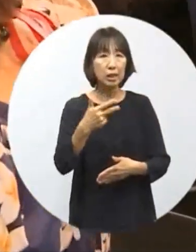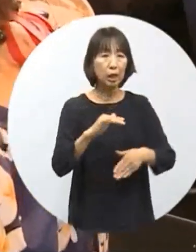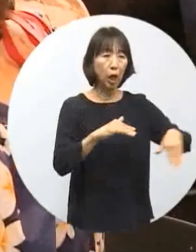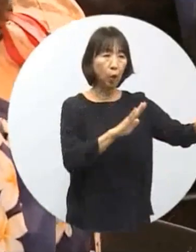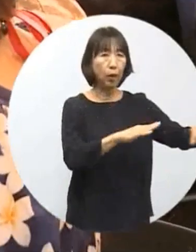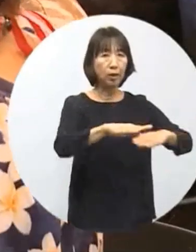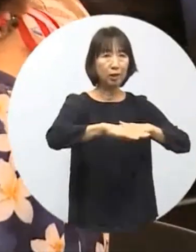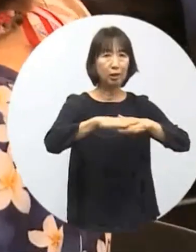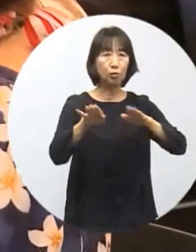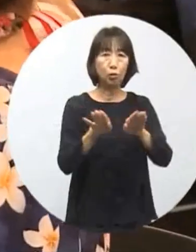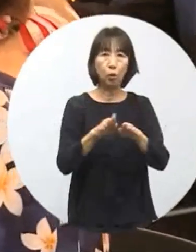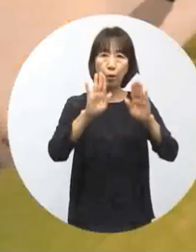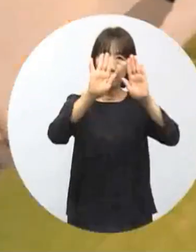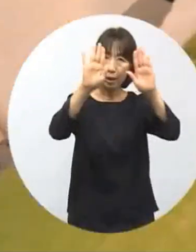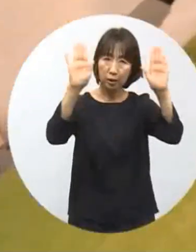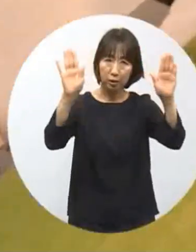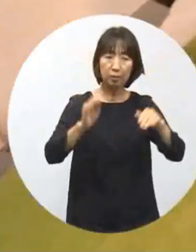示、